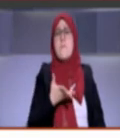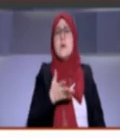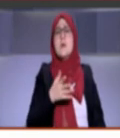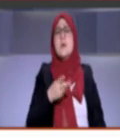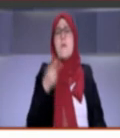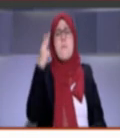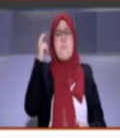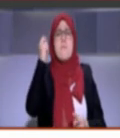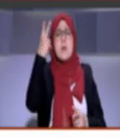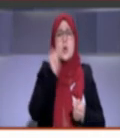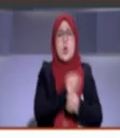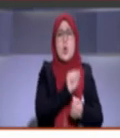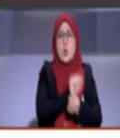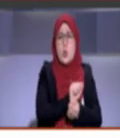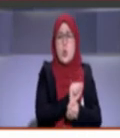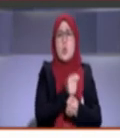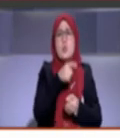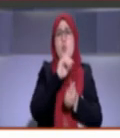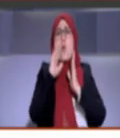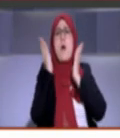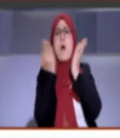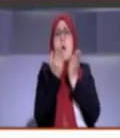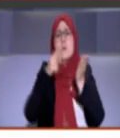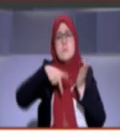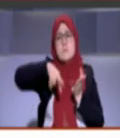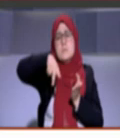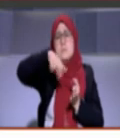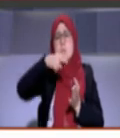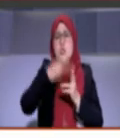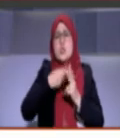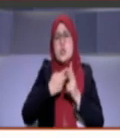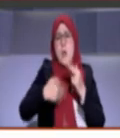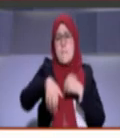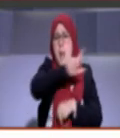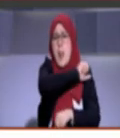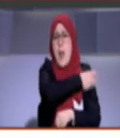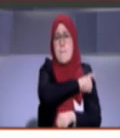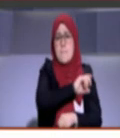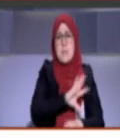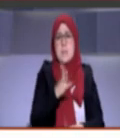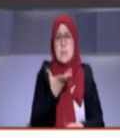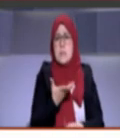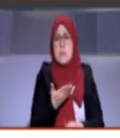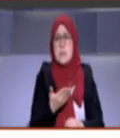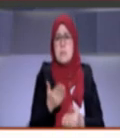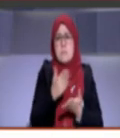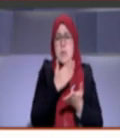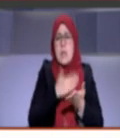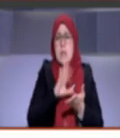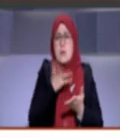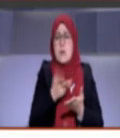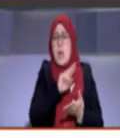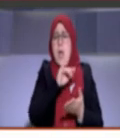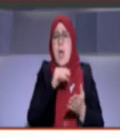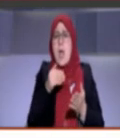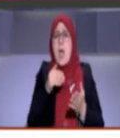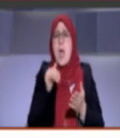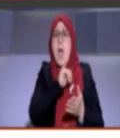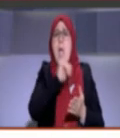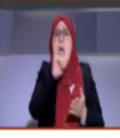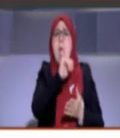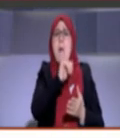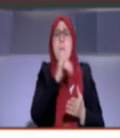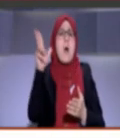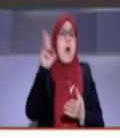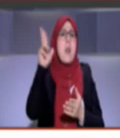في حركاته، في عمله، يمكن في تنقلاته بعض الشيء. إلى ما ترجع هذا؟ أهلا بك